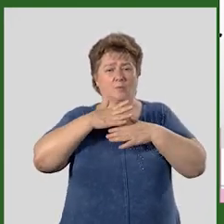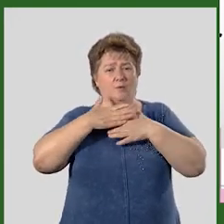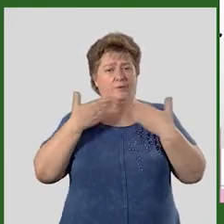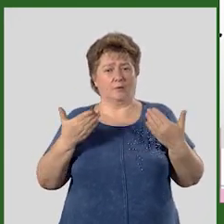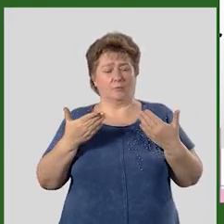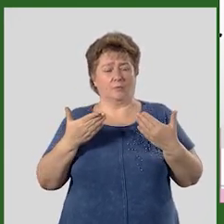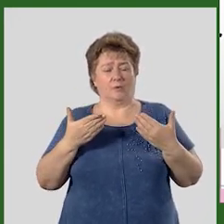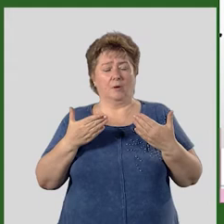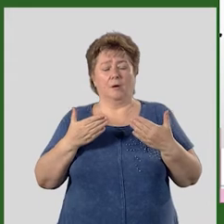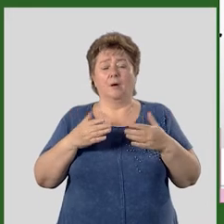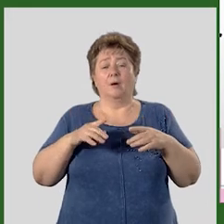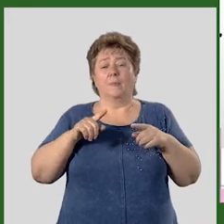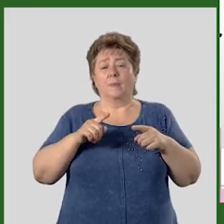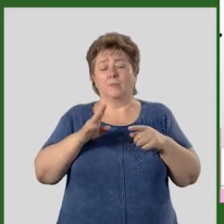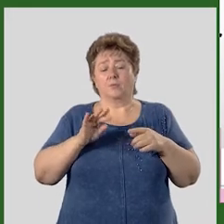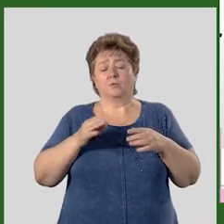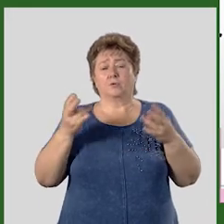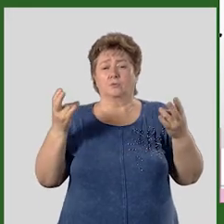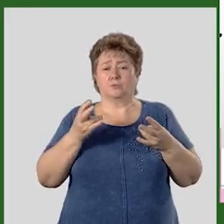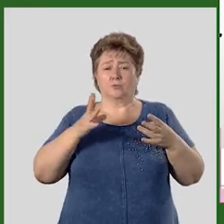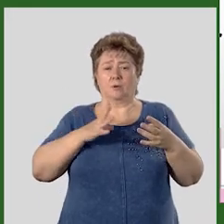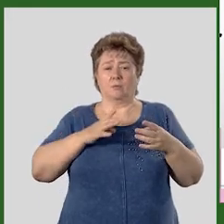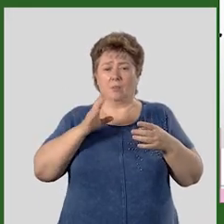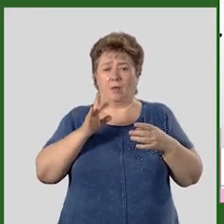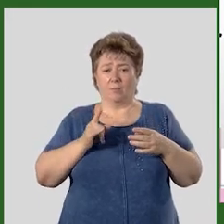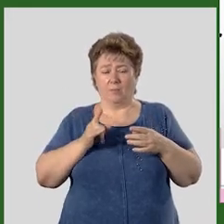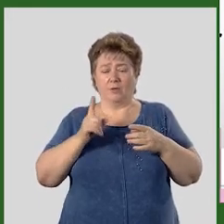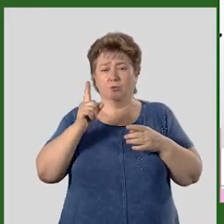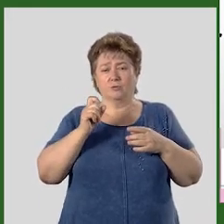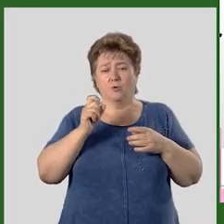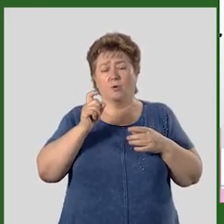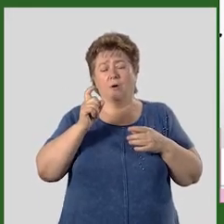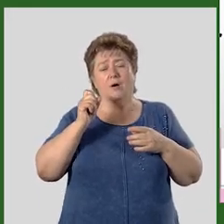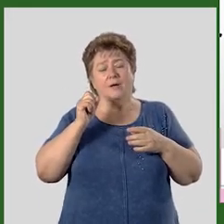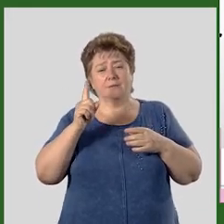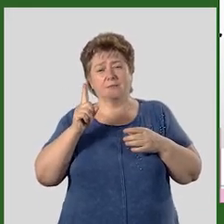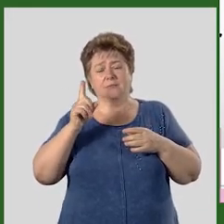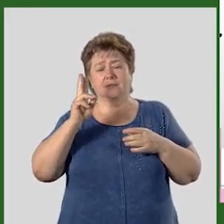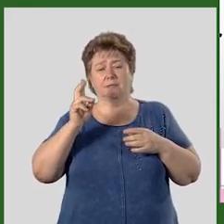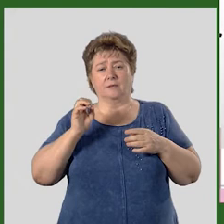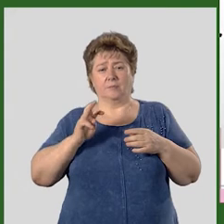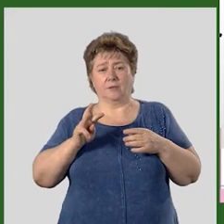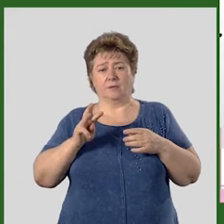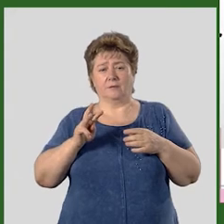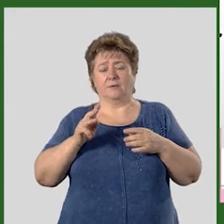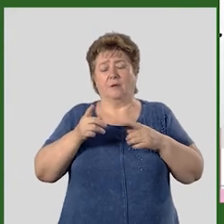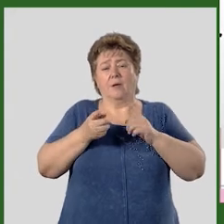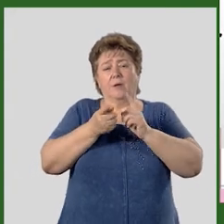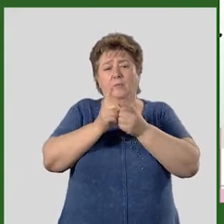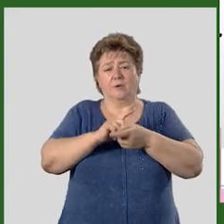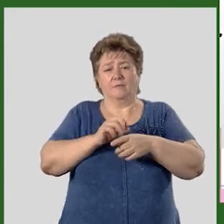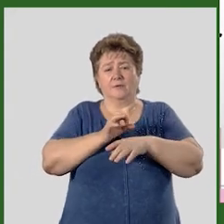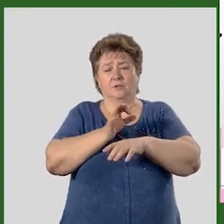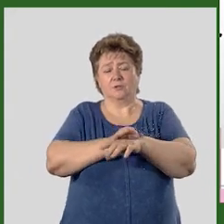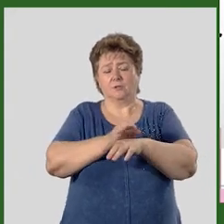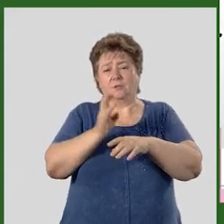неудобно, потому что пришлось бы, проезжая 111 километров, переводить